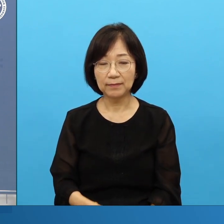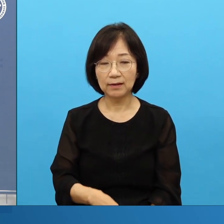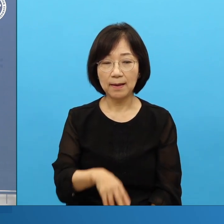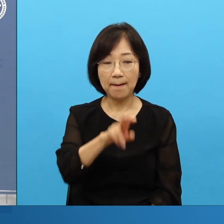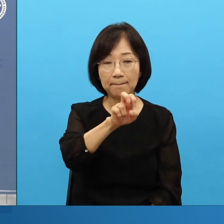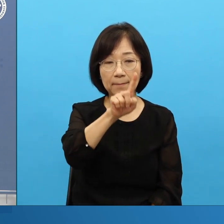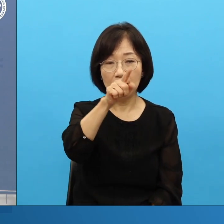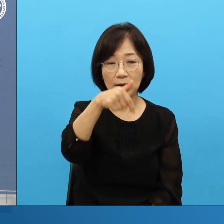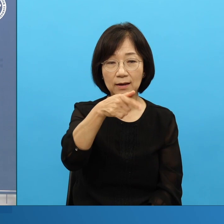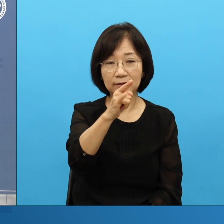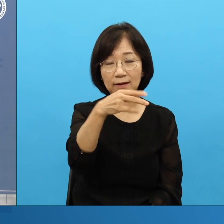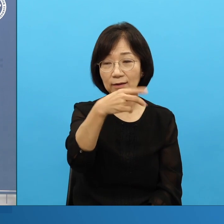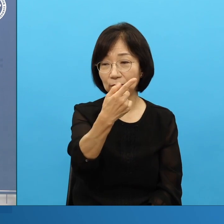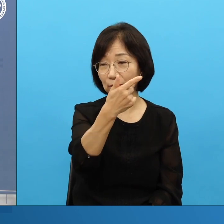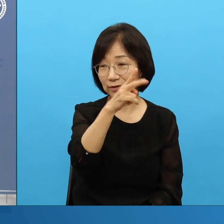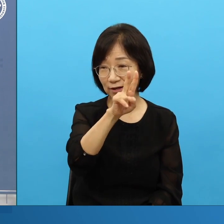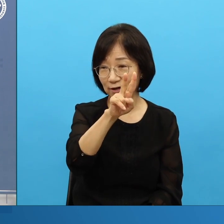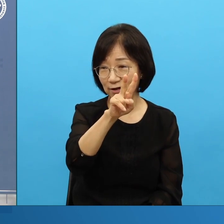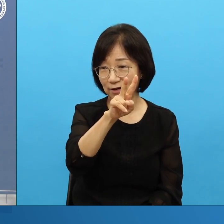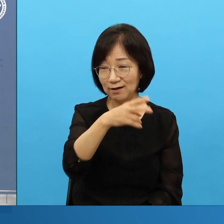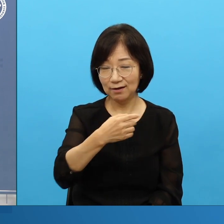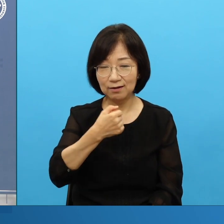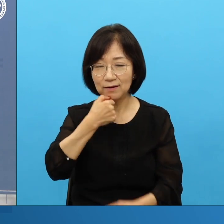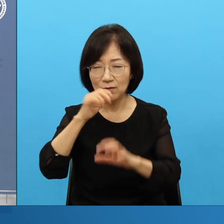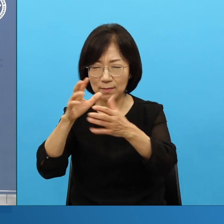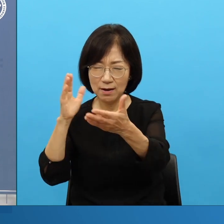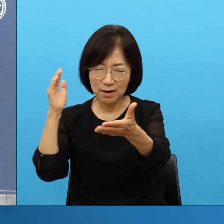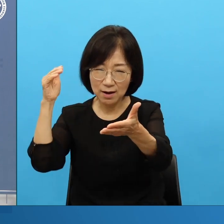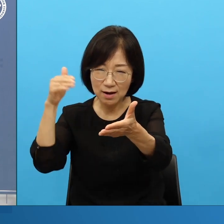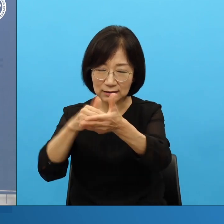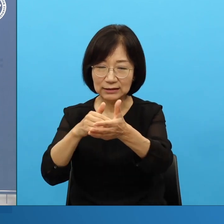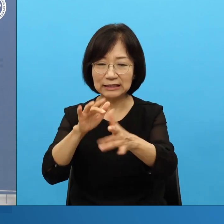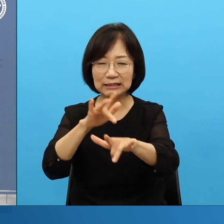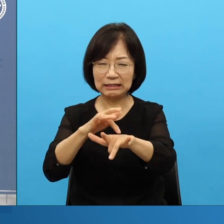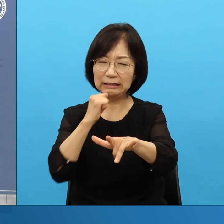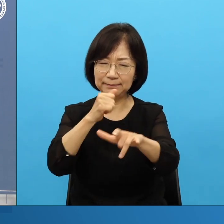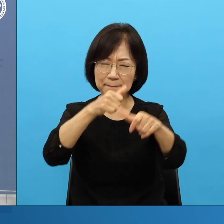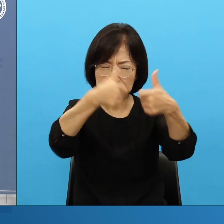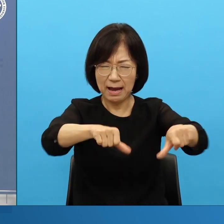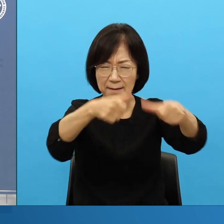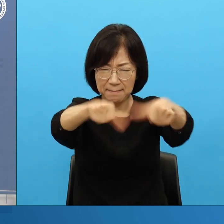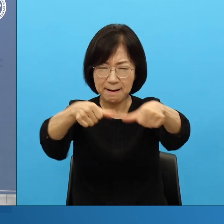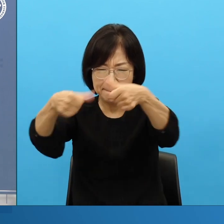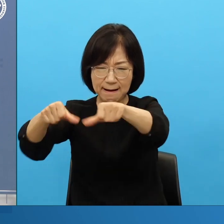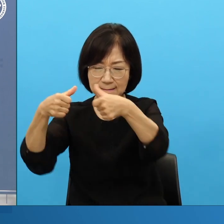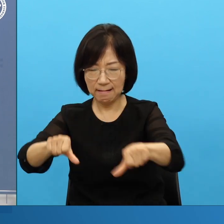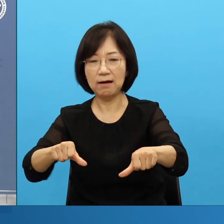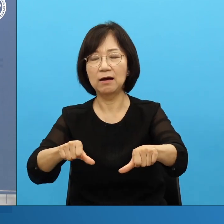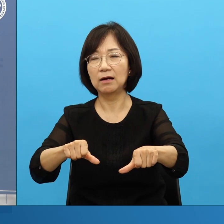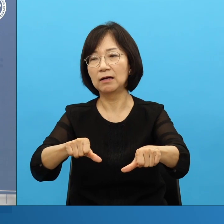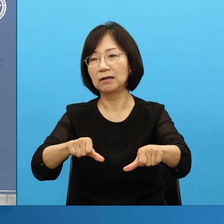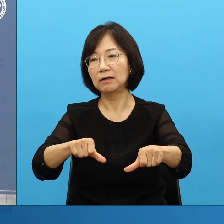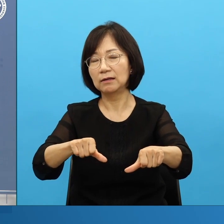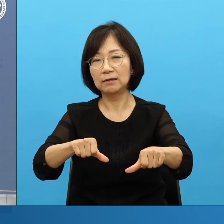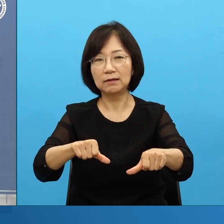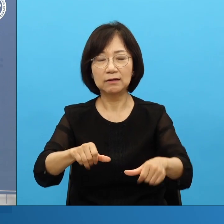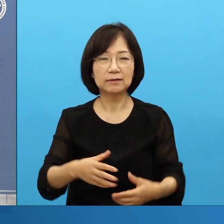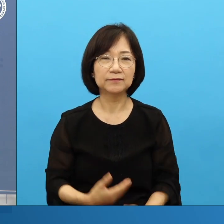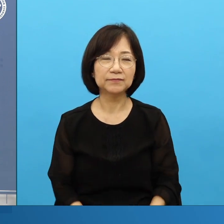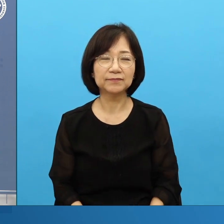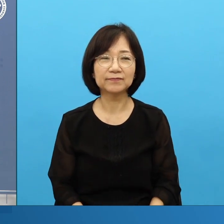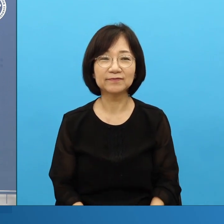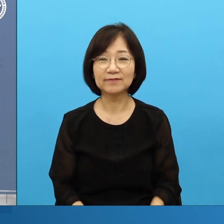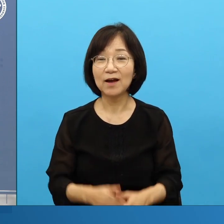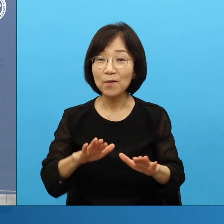로마로 이 견고한 성이 파괴돼 버렸어요. And through Paul, 이게 we see that 중요합니다. these strongholds were destroyed all throughout Macedonia and even through Rome. 오늘